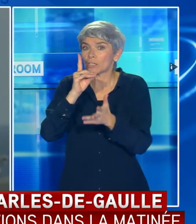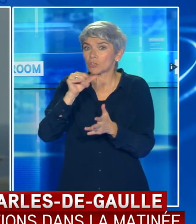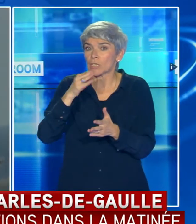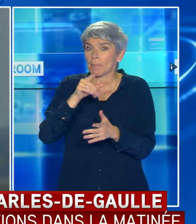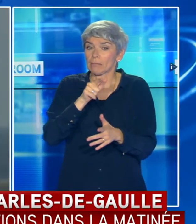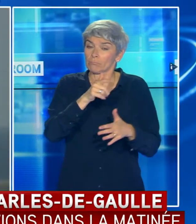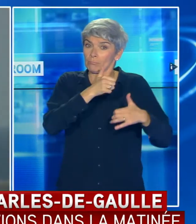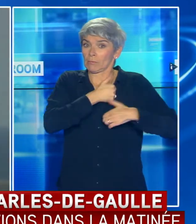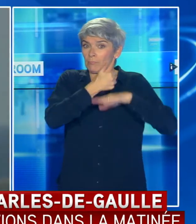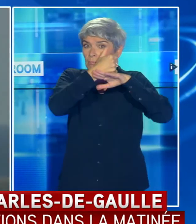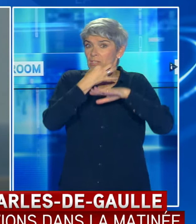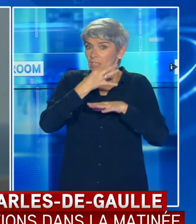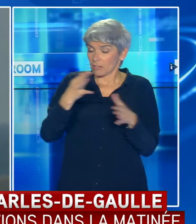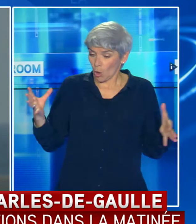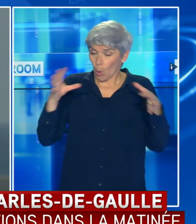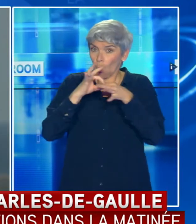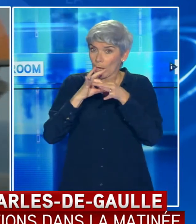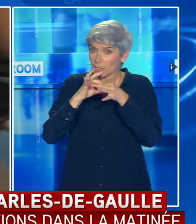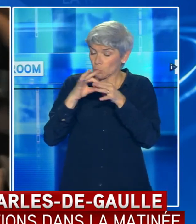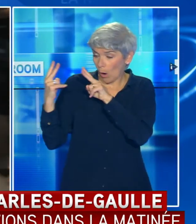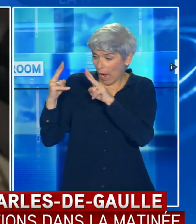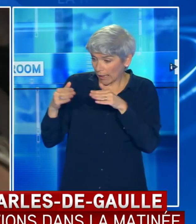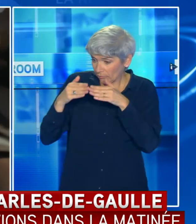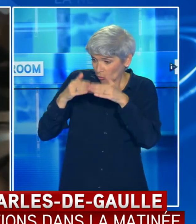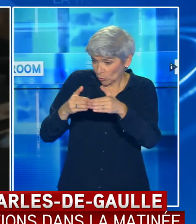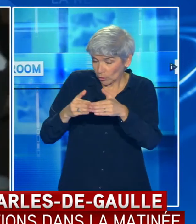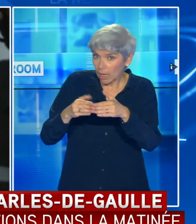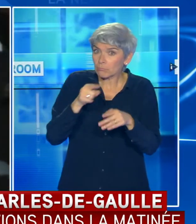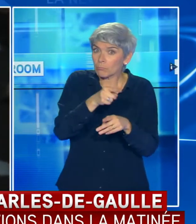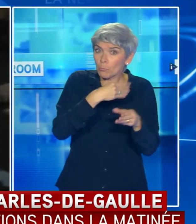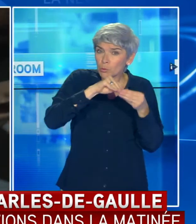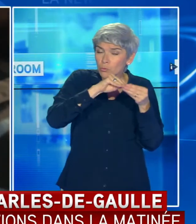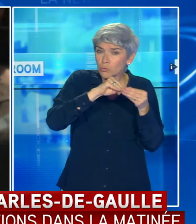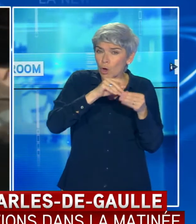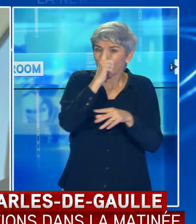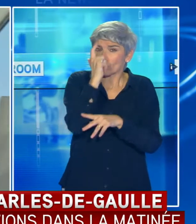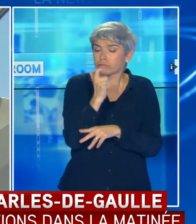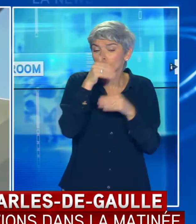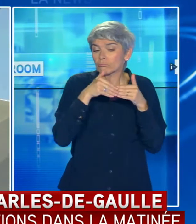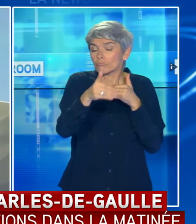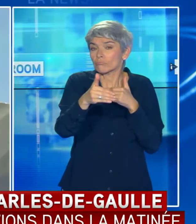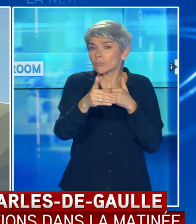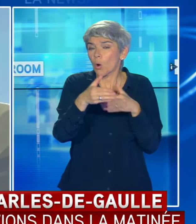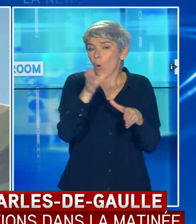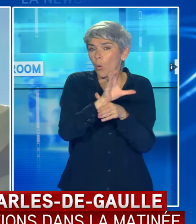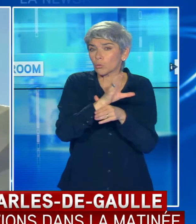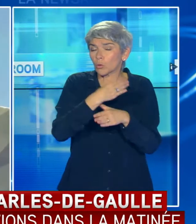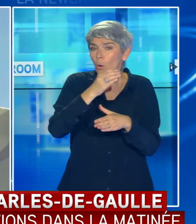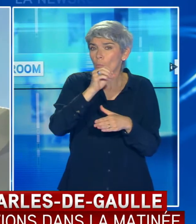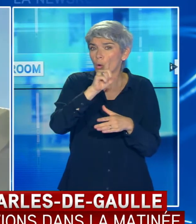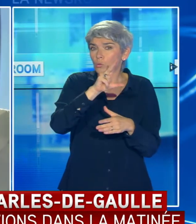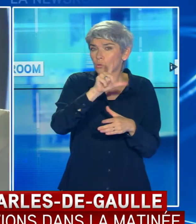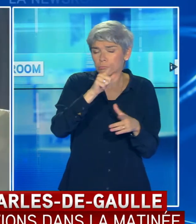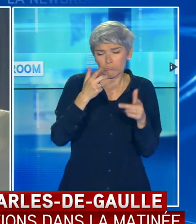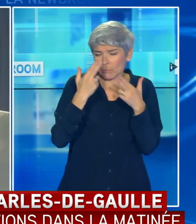l'état-major français, il n'y a pas de rapport direct entre l'arrivée sur zone du Charles de Gaulle et le lancement dans les semaines à venir de la bataille pour reprendre